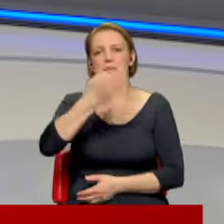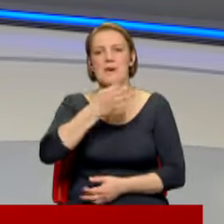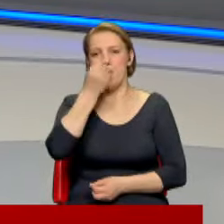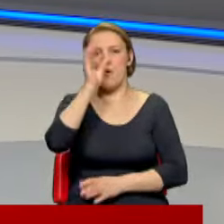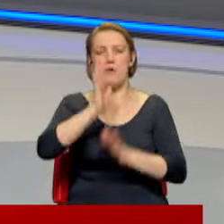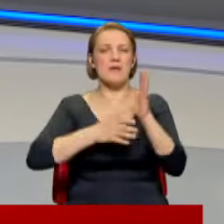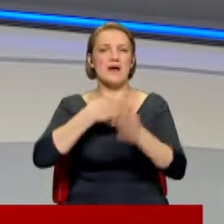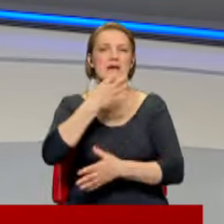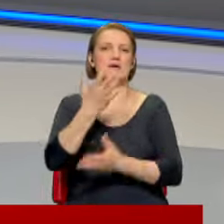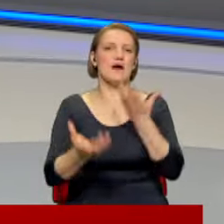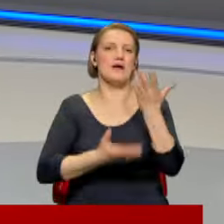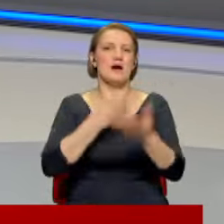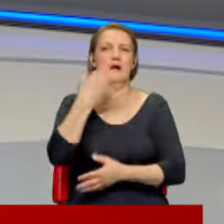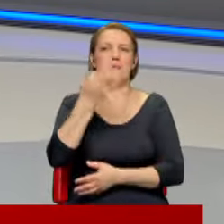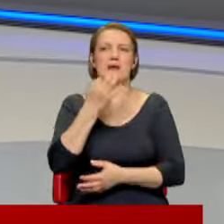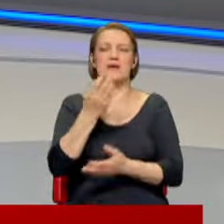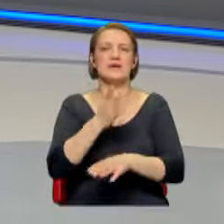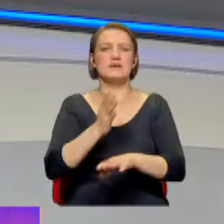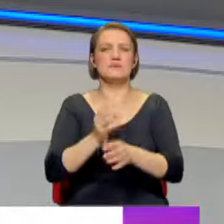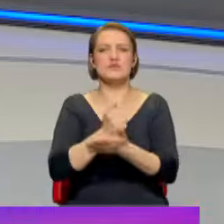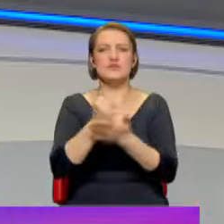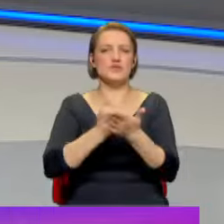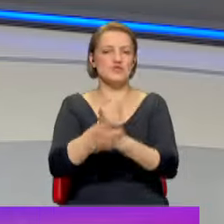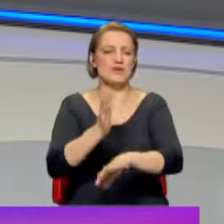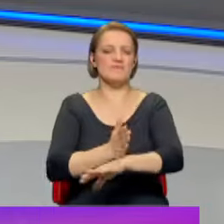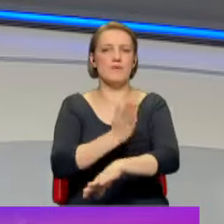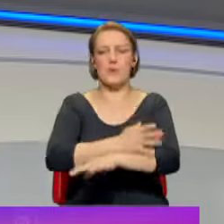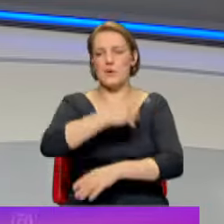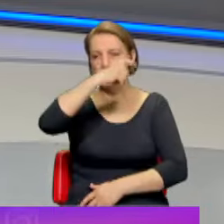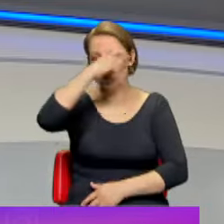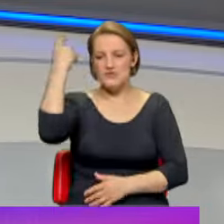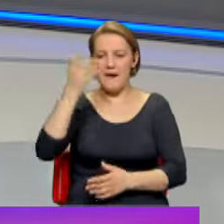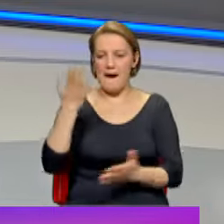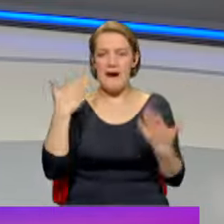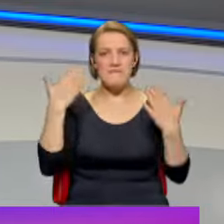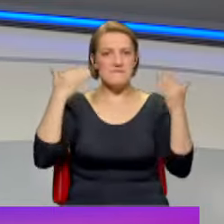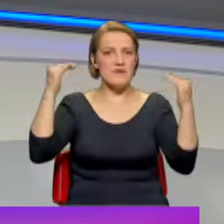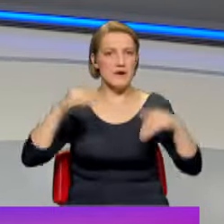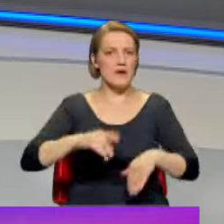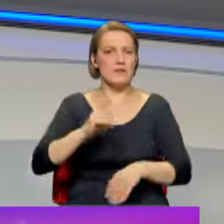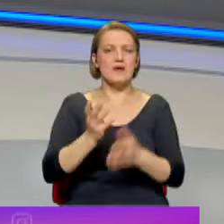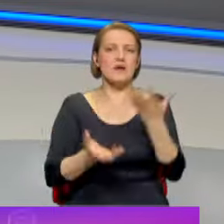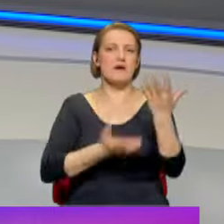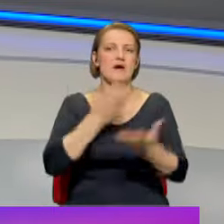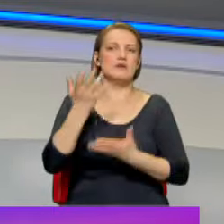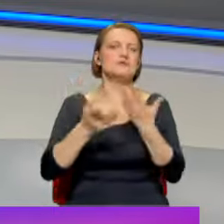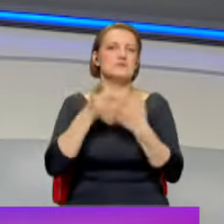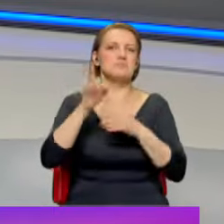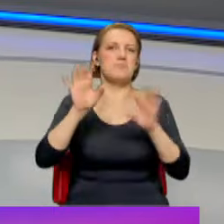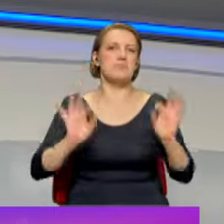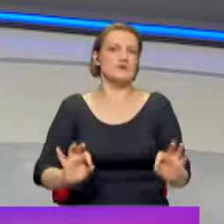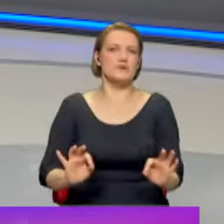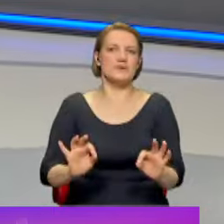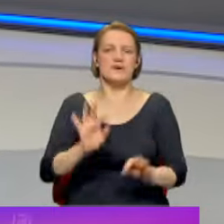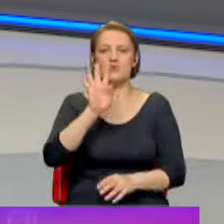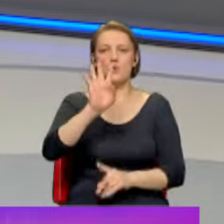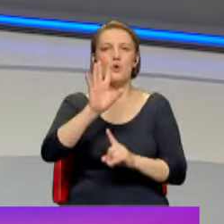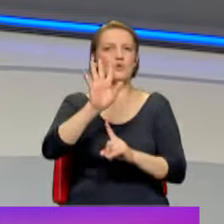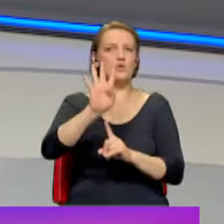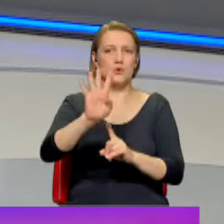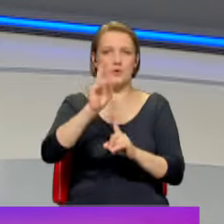orman yangınları haberine geçelim. Yeşil Vatan, sıcak havaların gelmesiyle birlikte yangın sezonu da erken başladı. 4